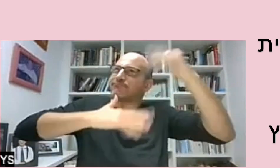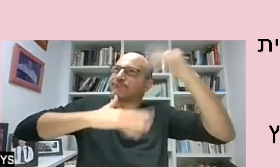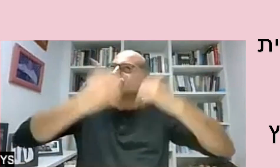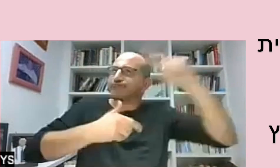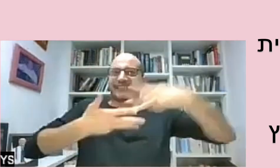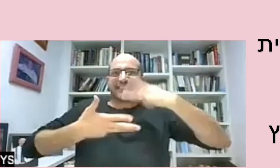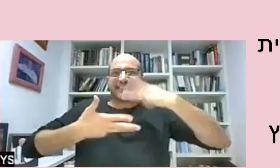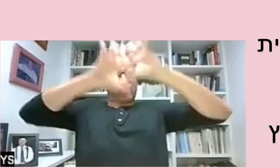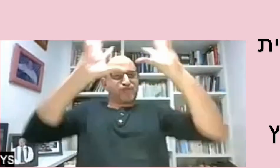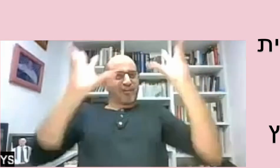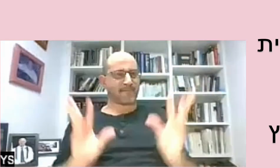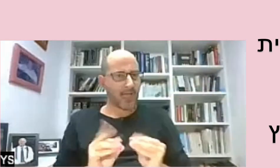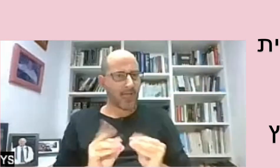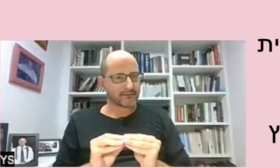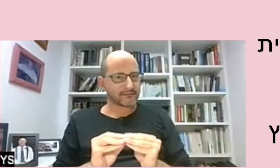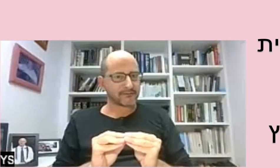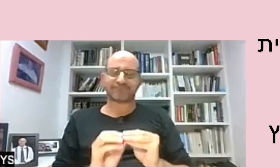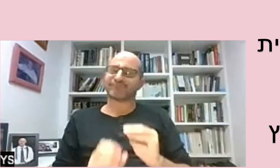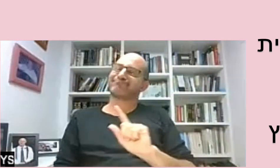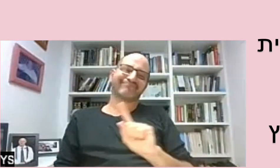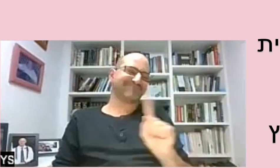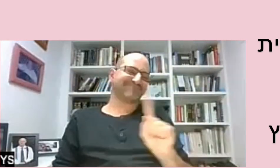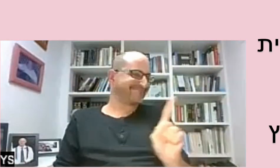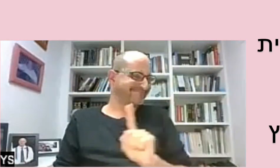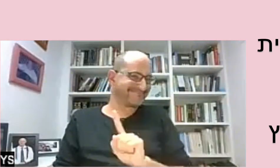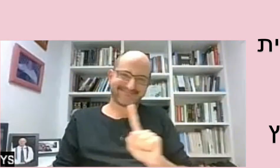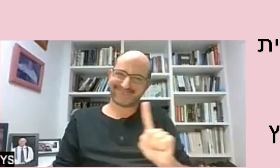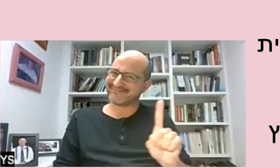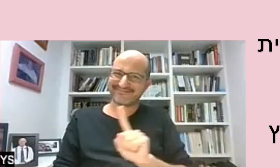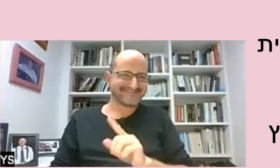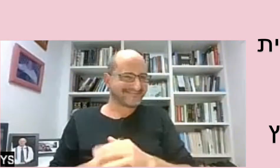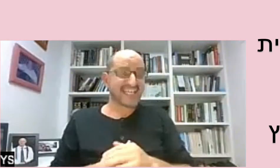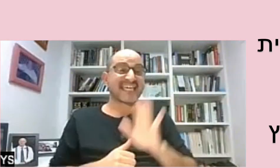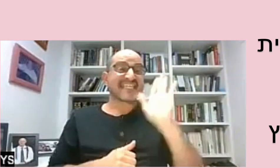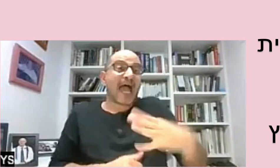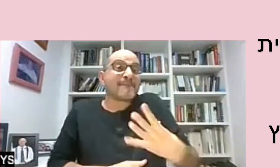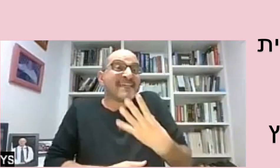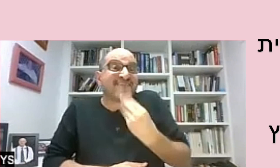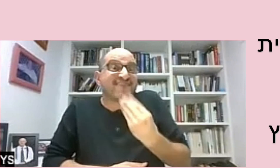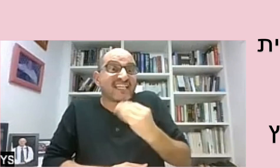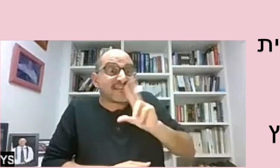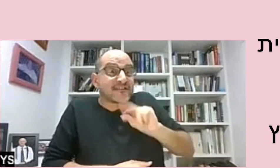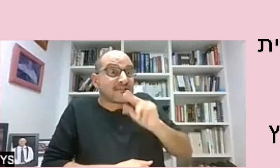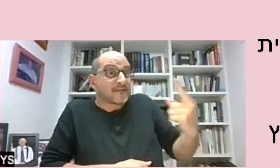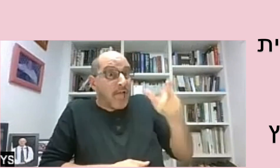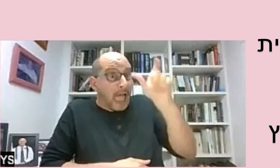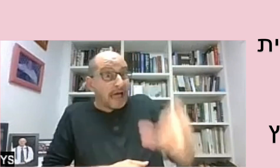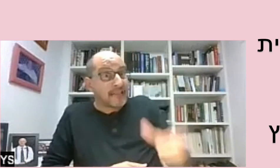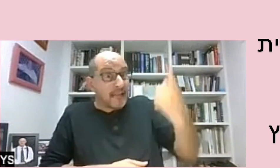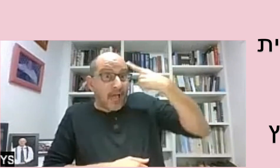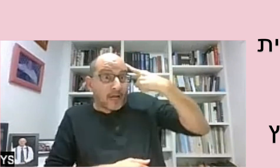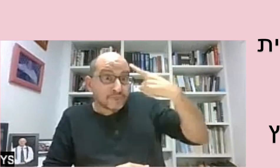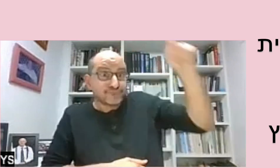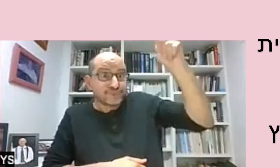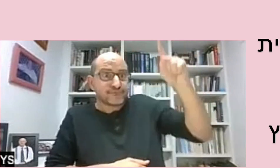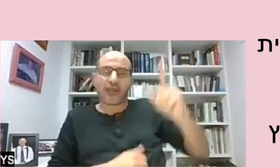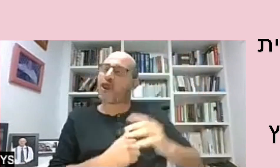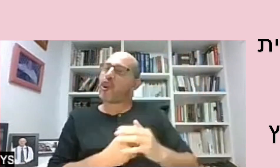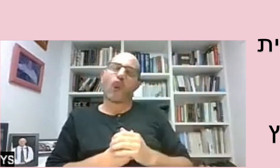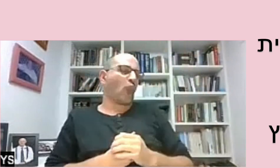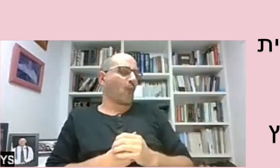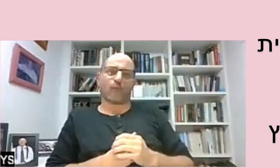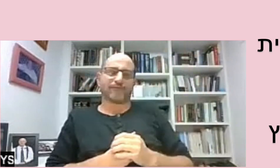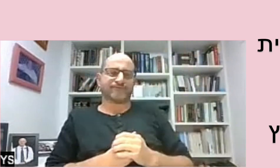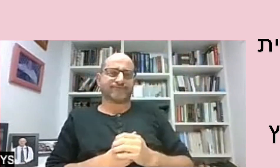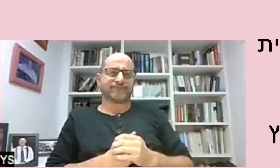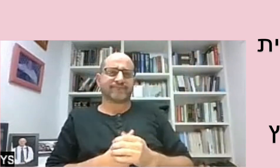שישב וחשב ובנה את כל השפה השלמה. אז לא, גם זה לא נכון. גם בעברית הדבורה, האם אדם אחד הוא זה